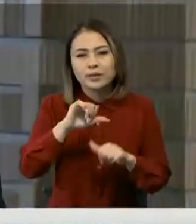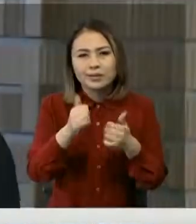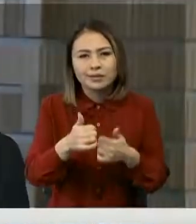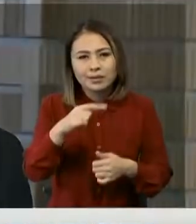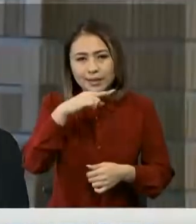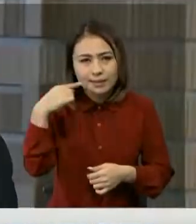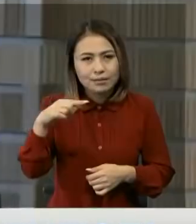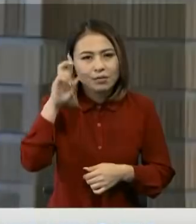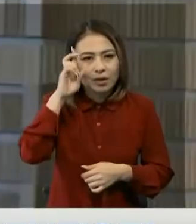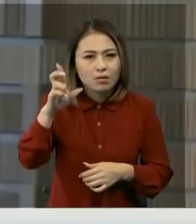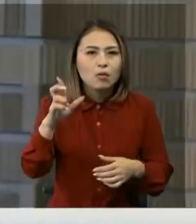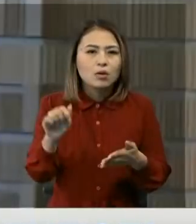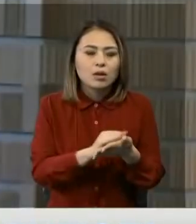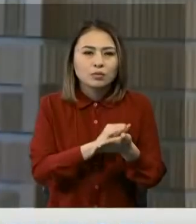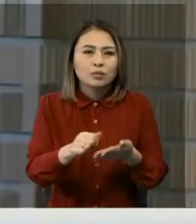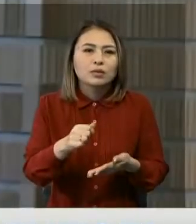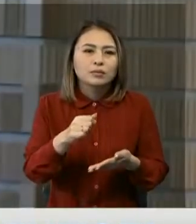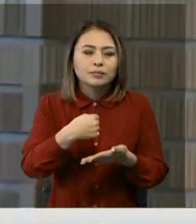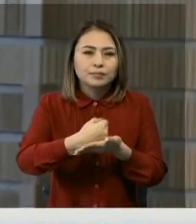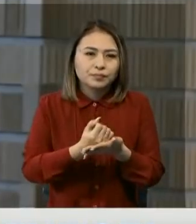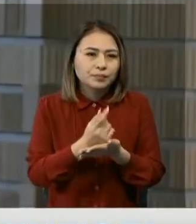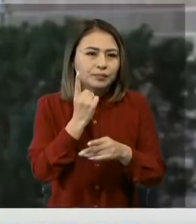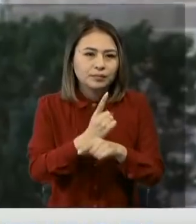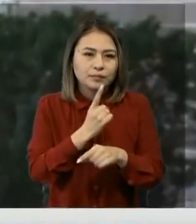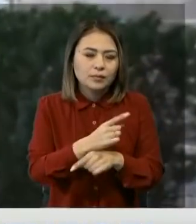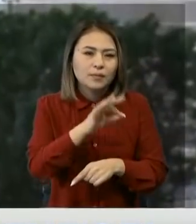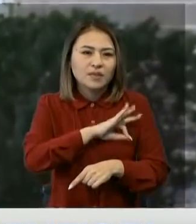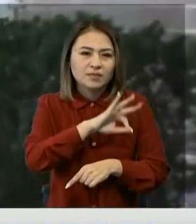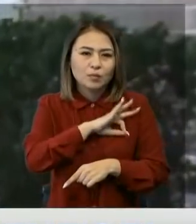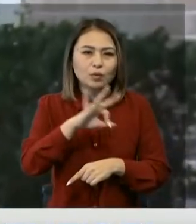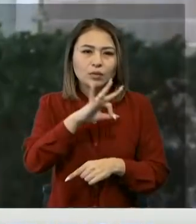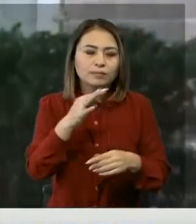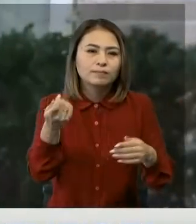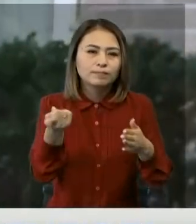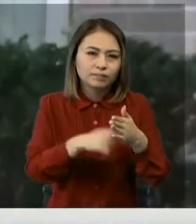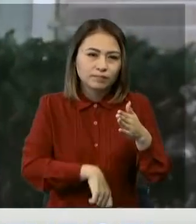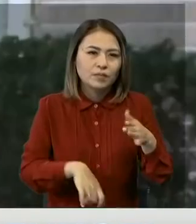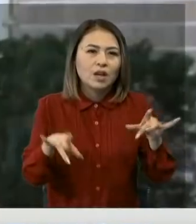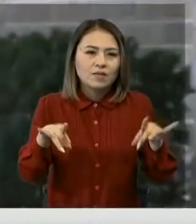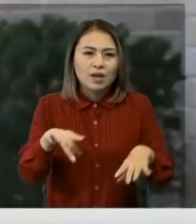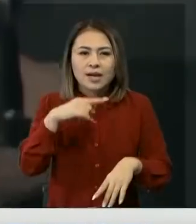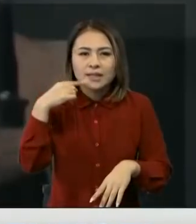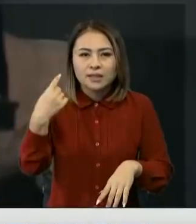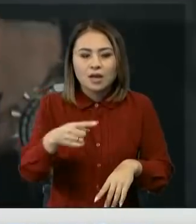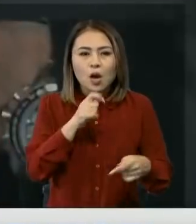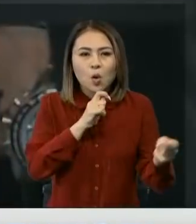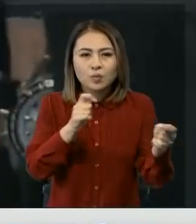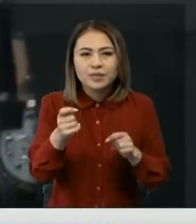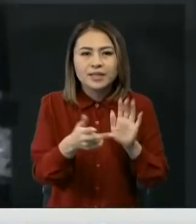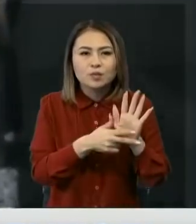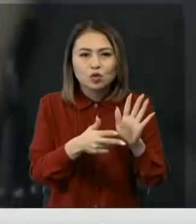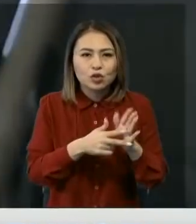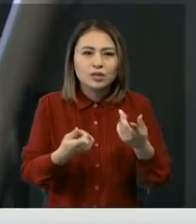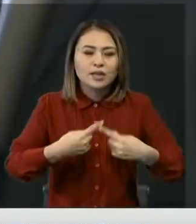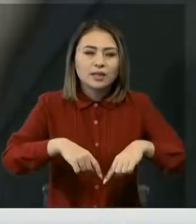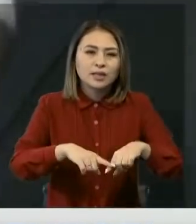Ресей мемлекеттік облигацияларын орналастыруға тыйым салып, бірқатар жеке тұлғаның активтерін бұғаттады. Ал Австралия Ресей қауіпсіздік кеңесінің